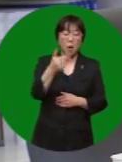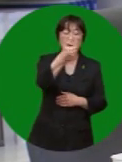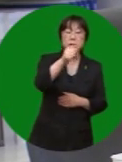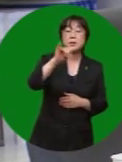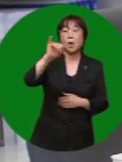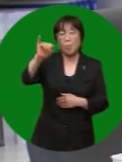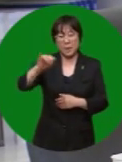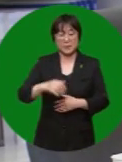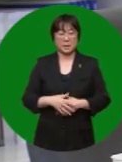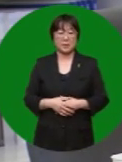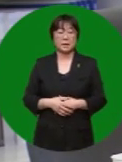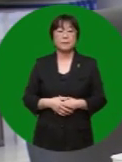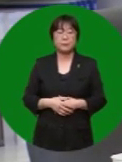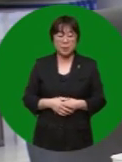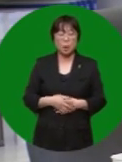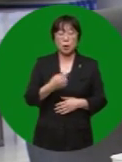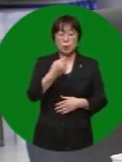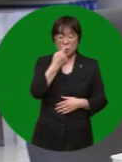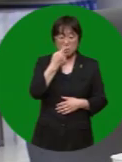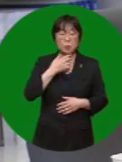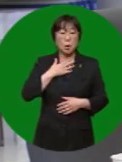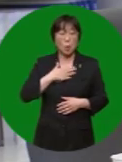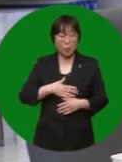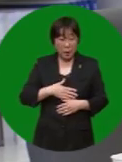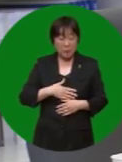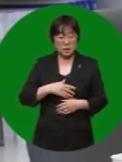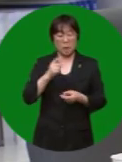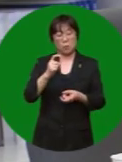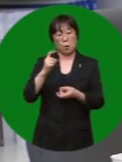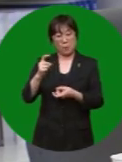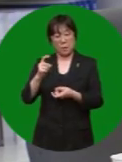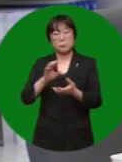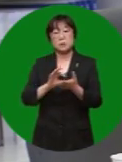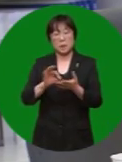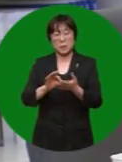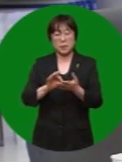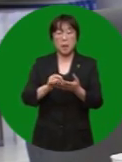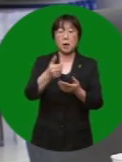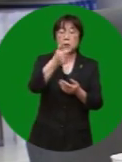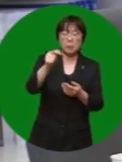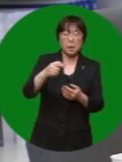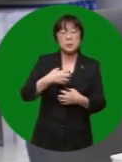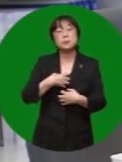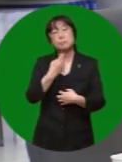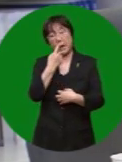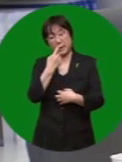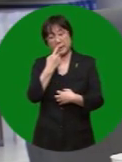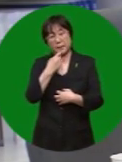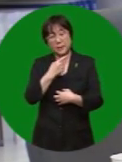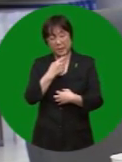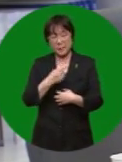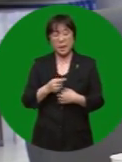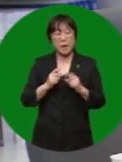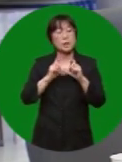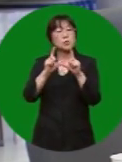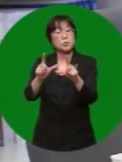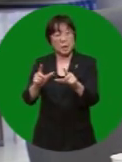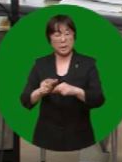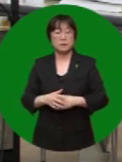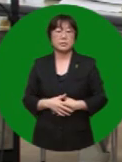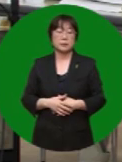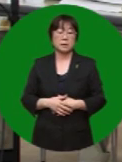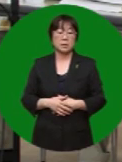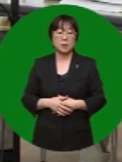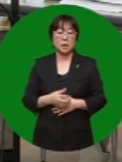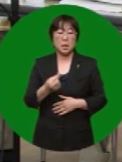じいちゃんおばあちゃんに、まあ、自分の言葉でおじいちゃんおばあちゃんのことを気遣って思いを届けてもら